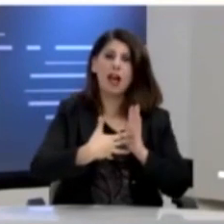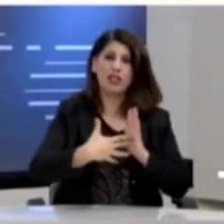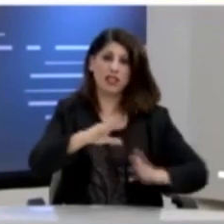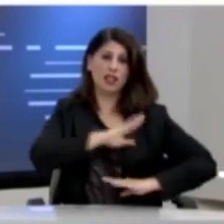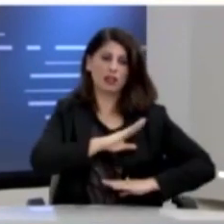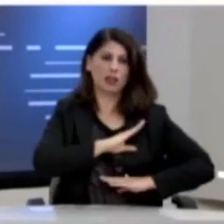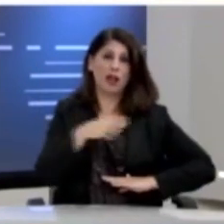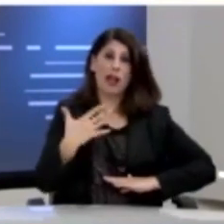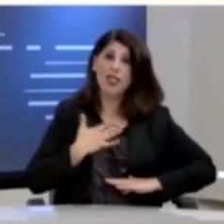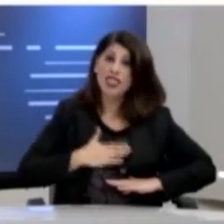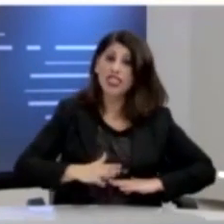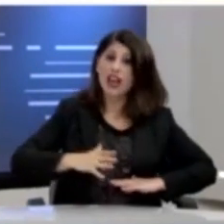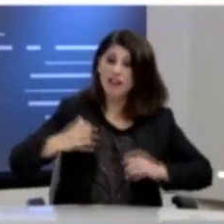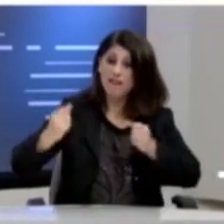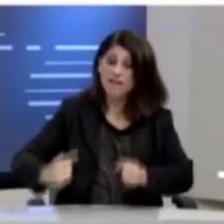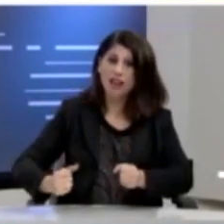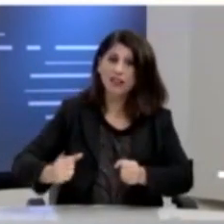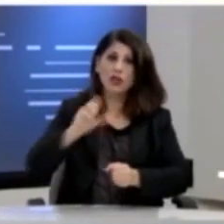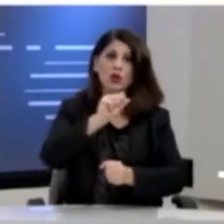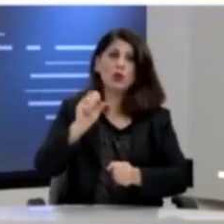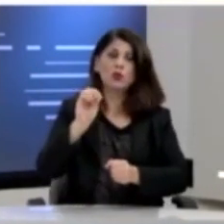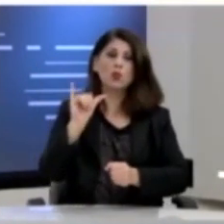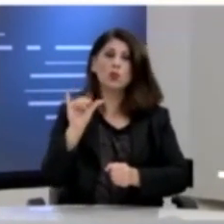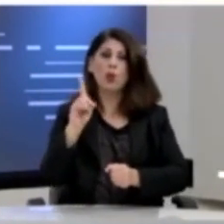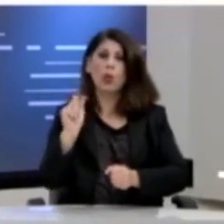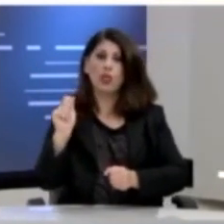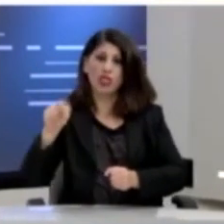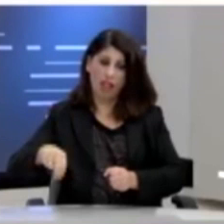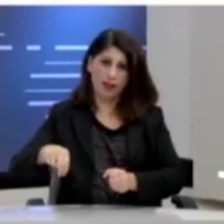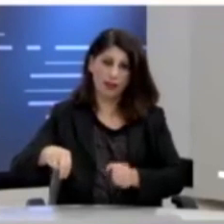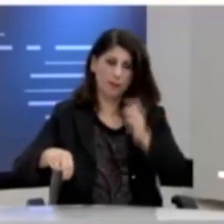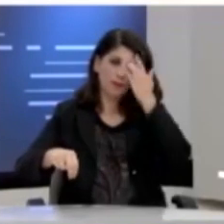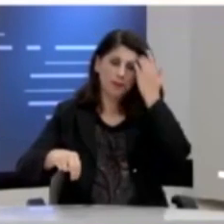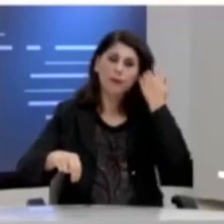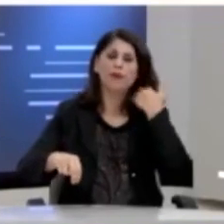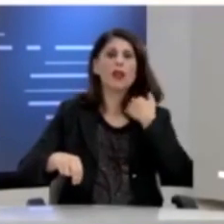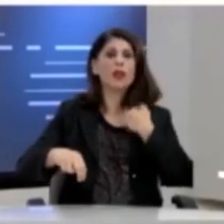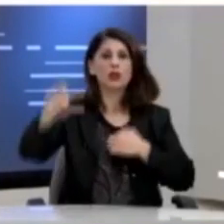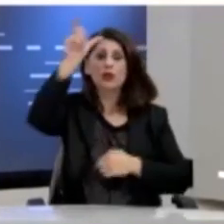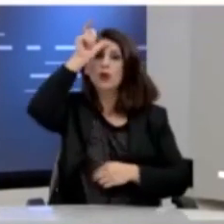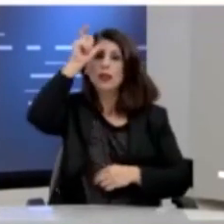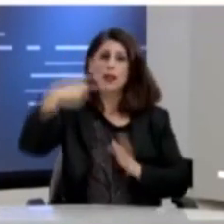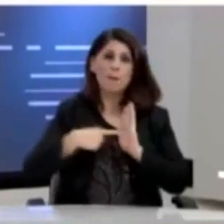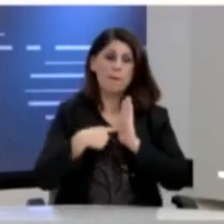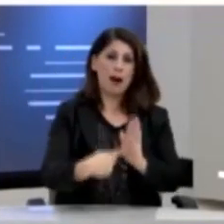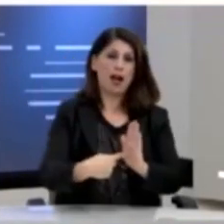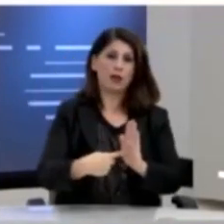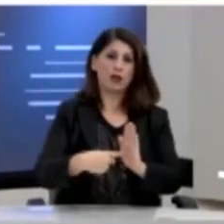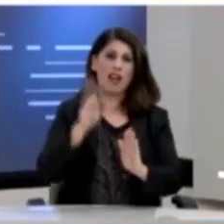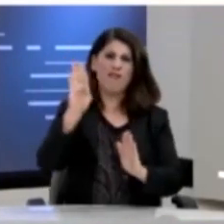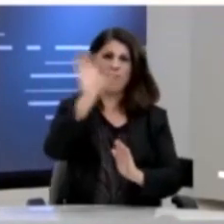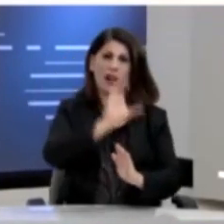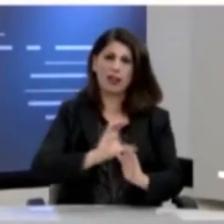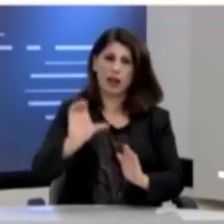σε βάσεις στο Σουδάν. Η τουρκική παρουσία στα Βαλκάνια αναβαθμίζεται οικονομικά,